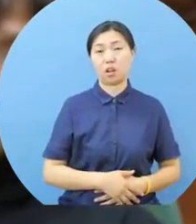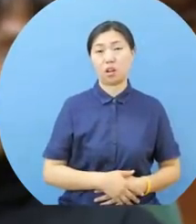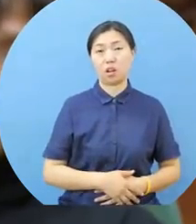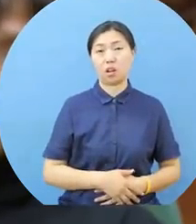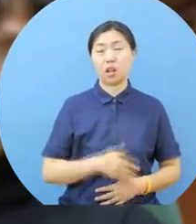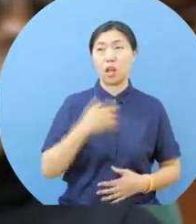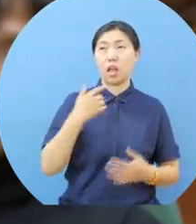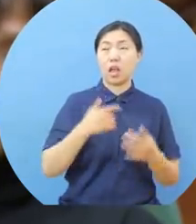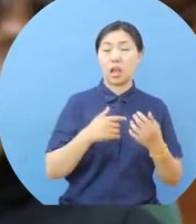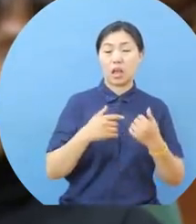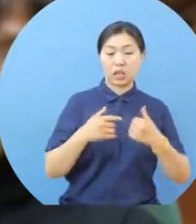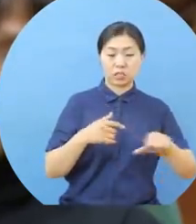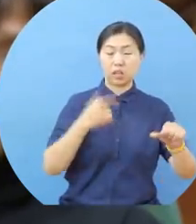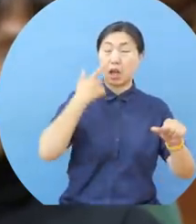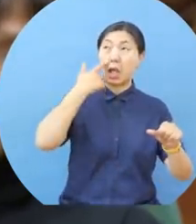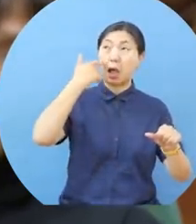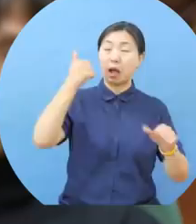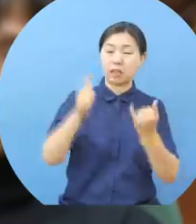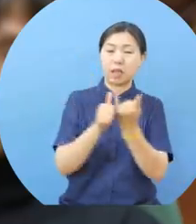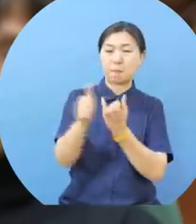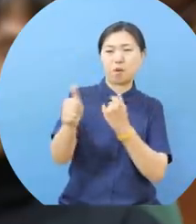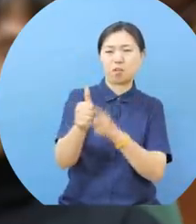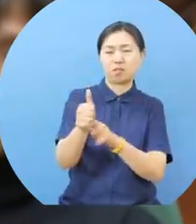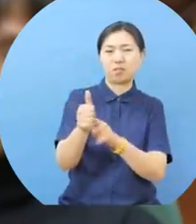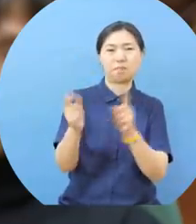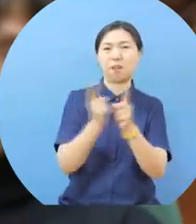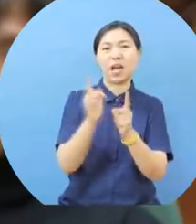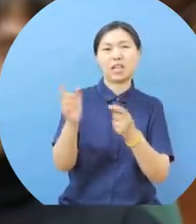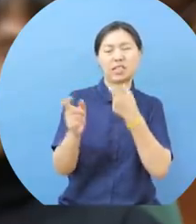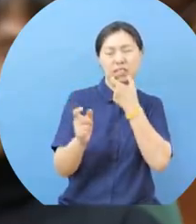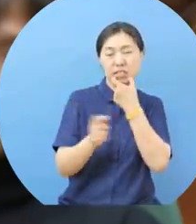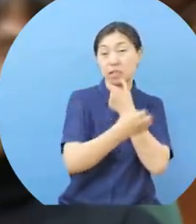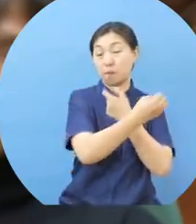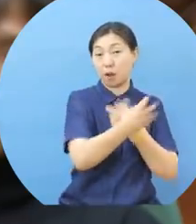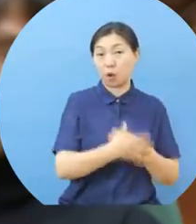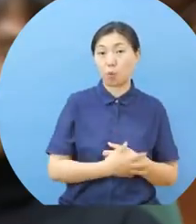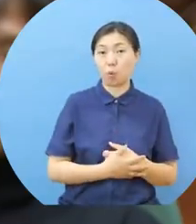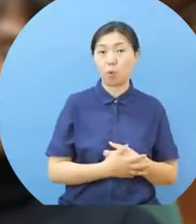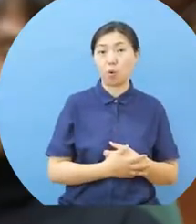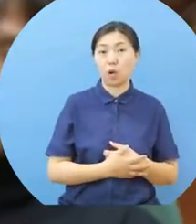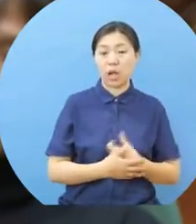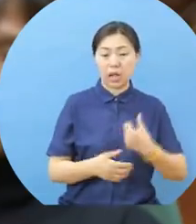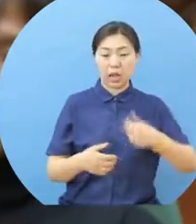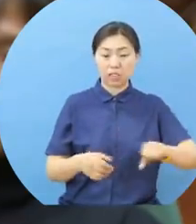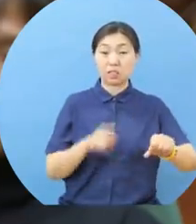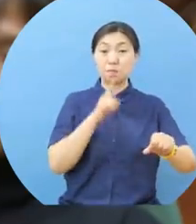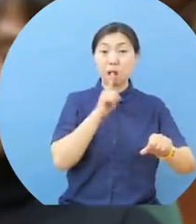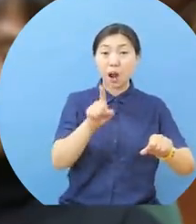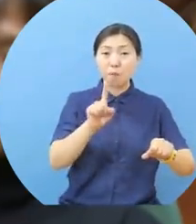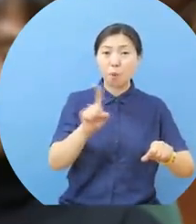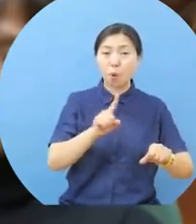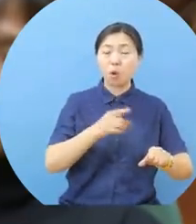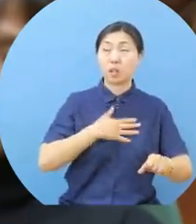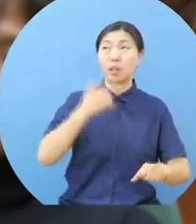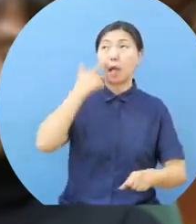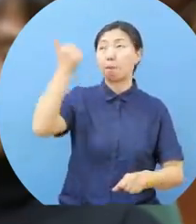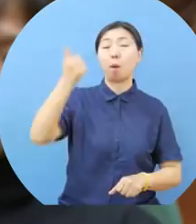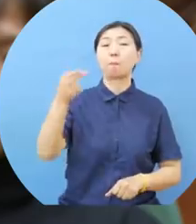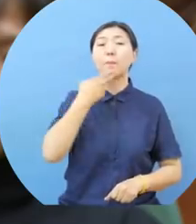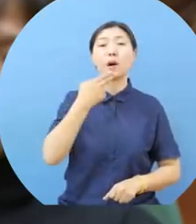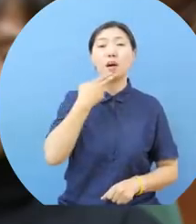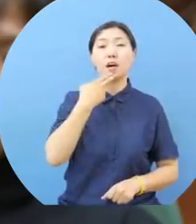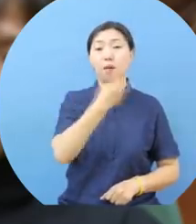아버지도 안 보려고 하고 아빠는 자기가 되는 이제 아빠라는 존재가 없다 라고